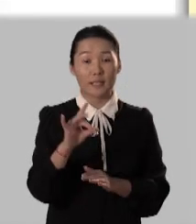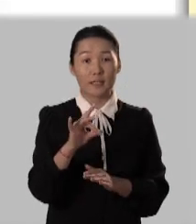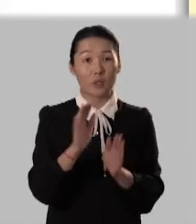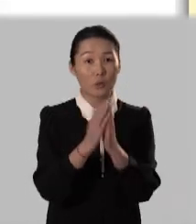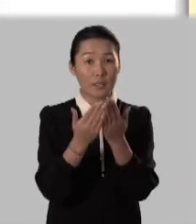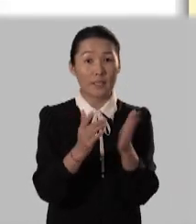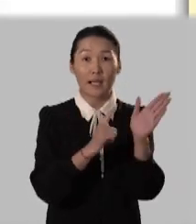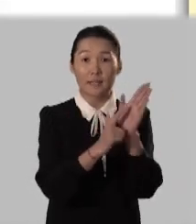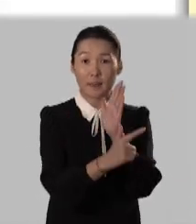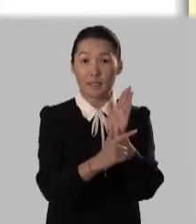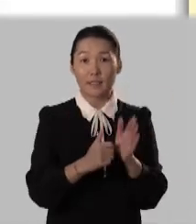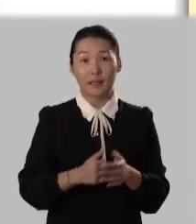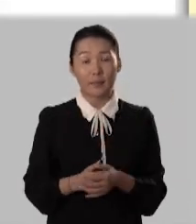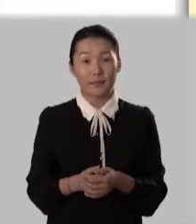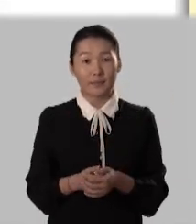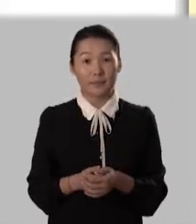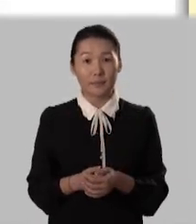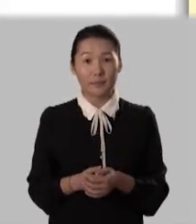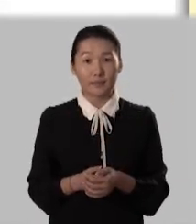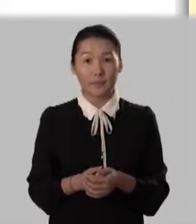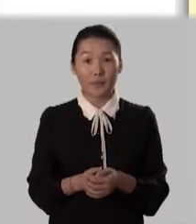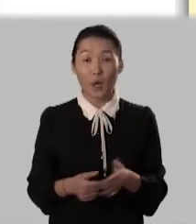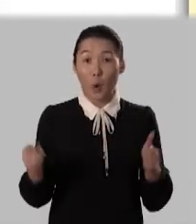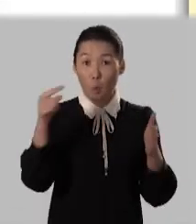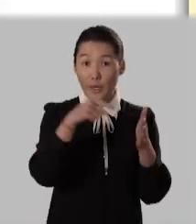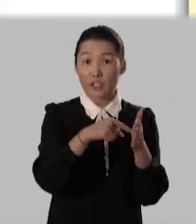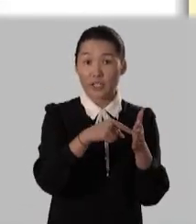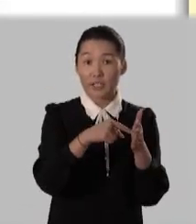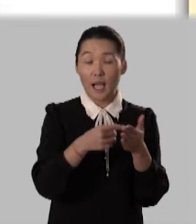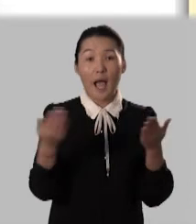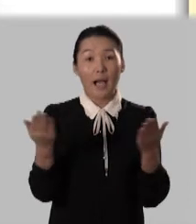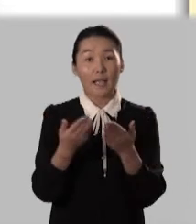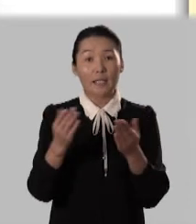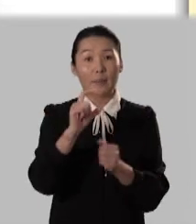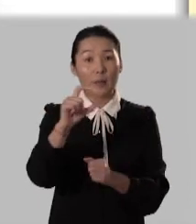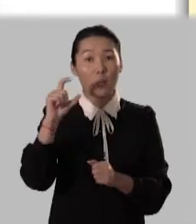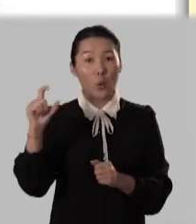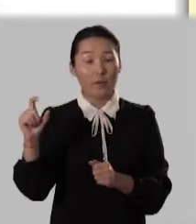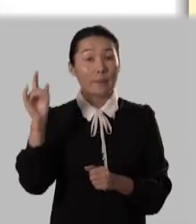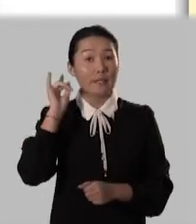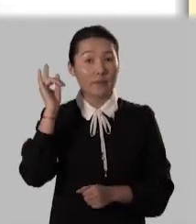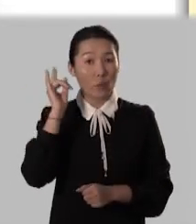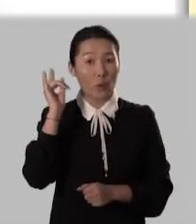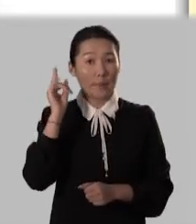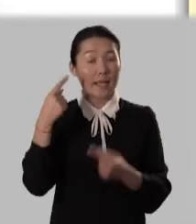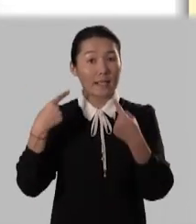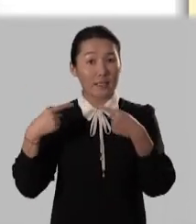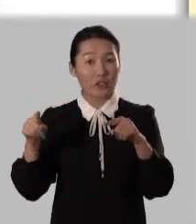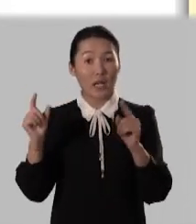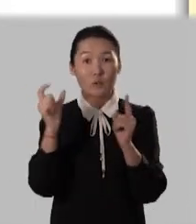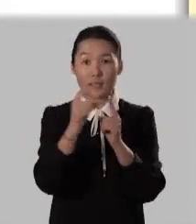70 укажите какими буквами и звуками различаются